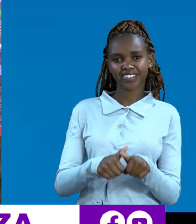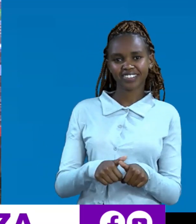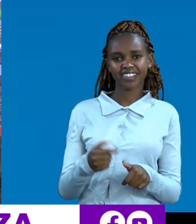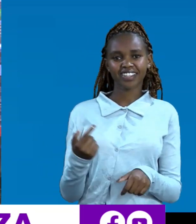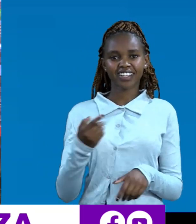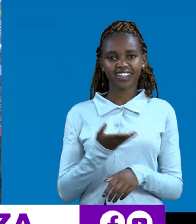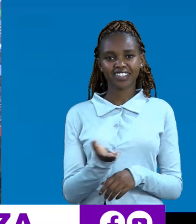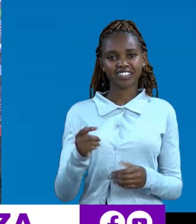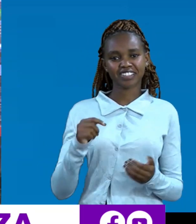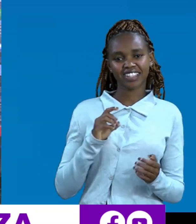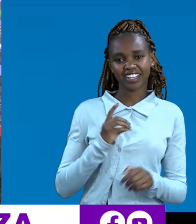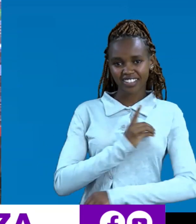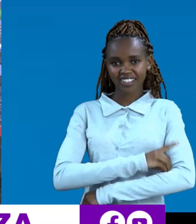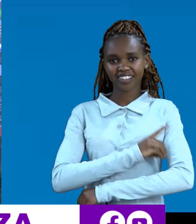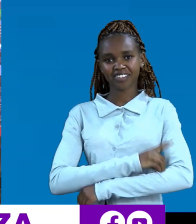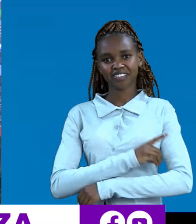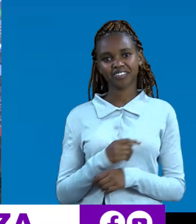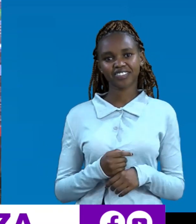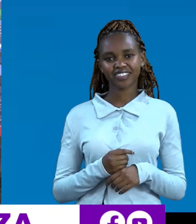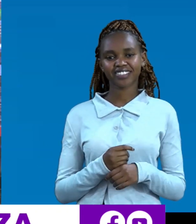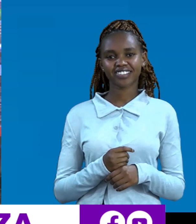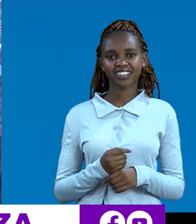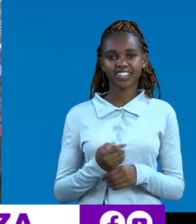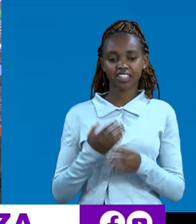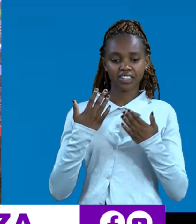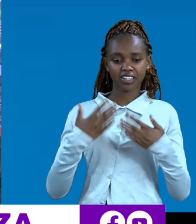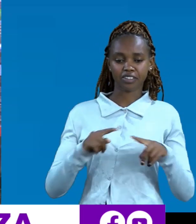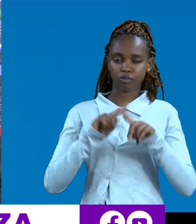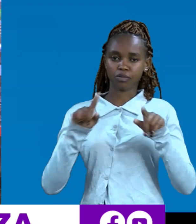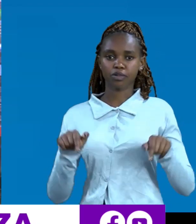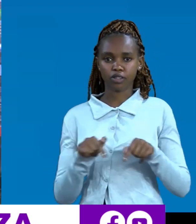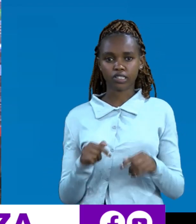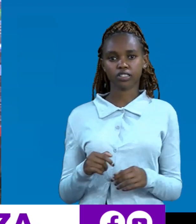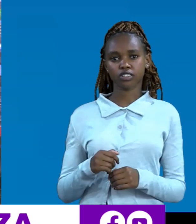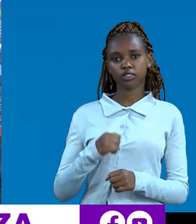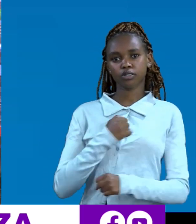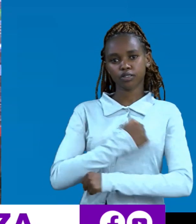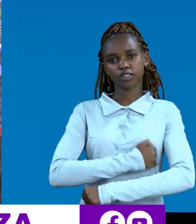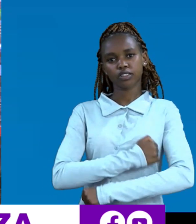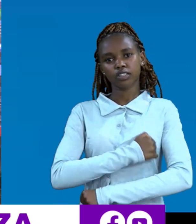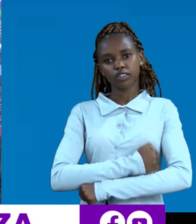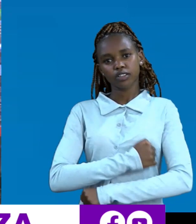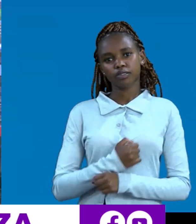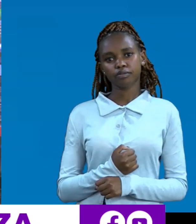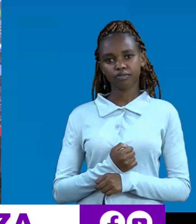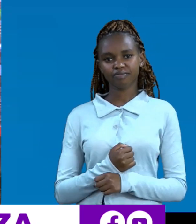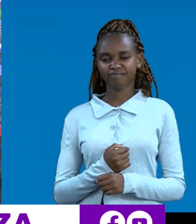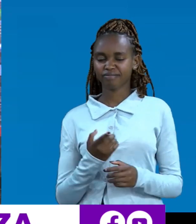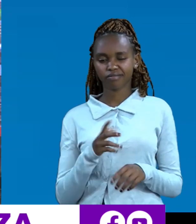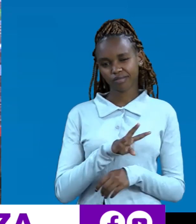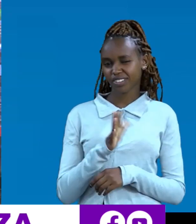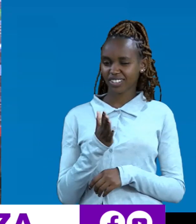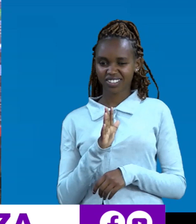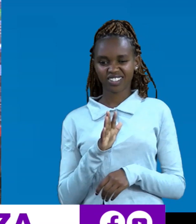kuenda home na box. Kuna wengine walienda na box, walikuwa na kujiwa na gari. Unapiga hesabu unaona. Hii